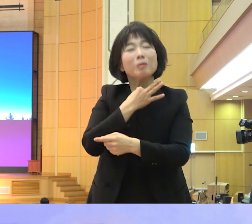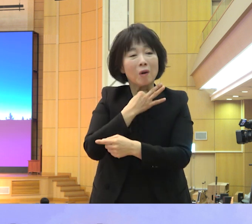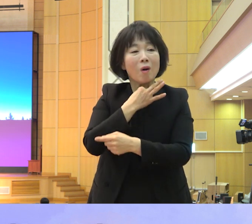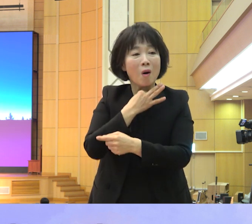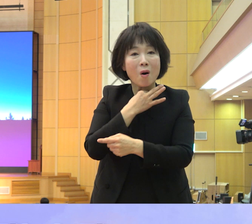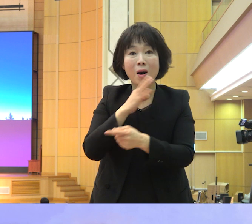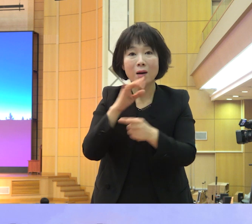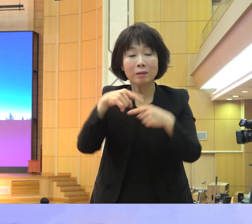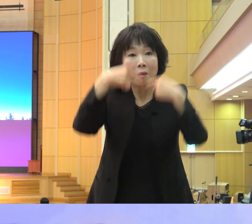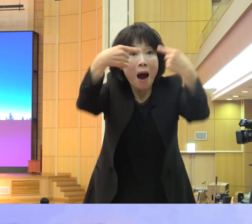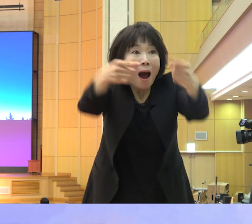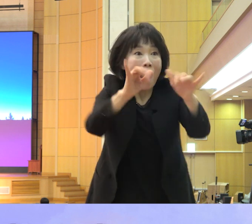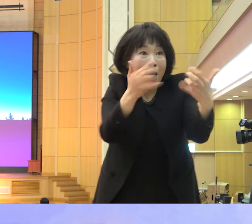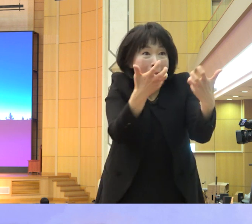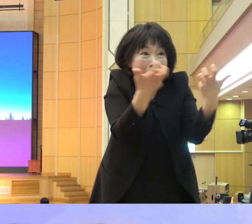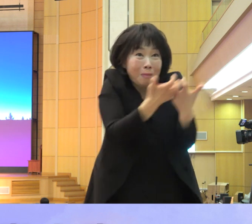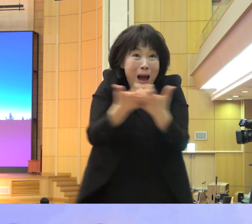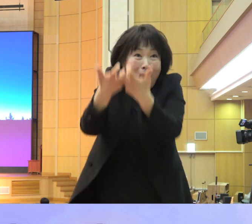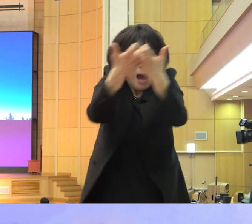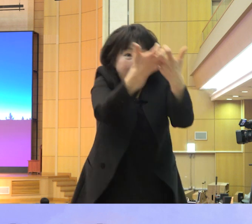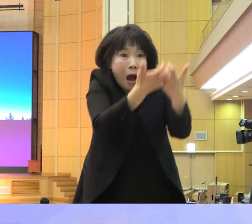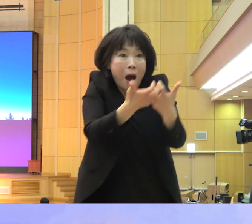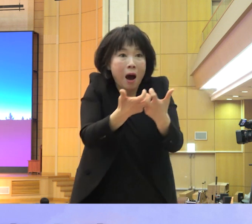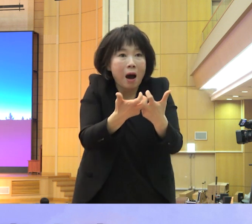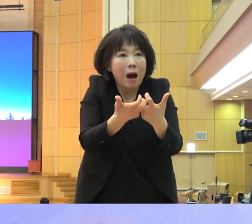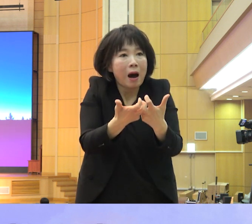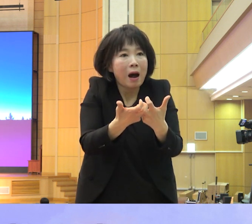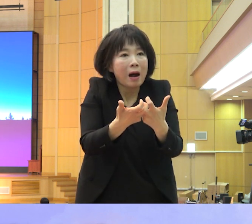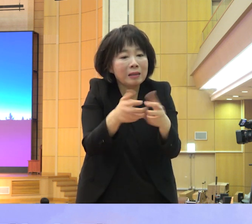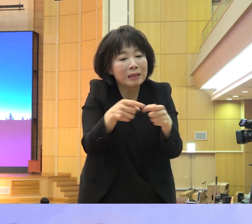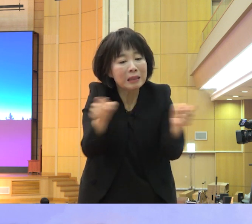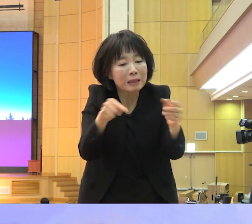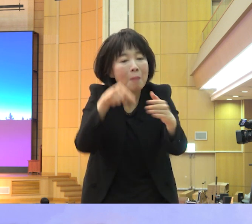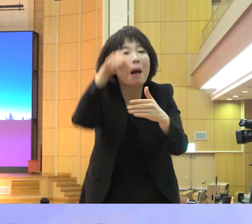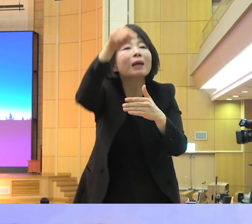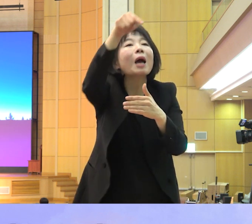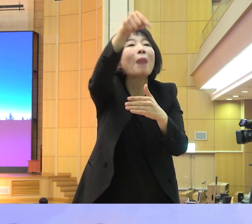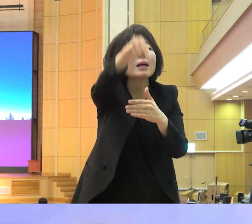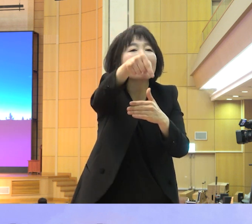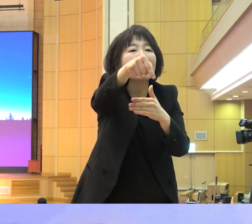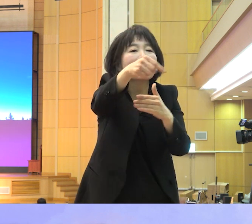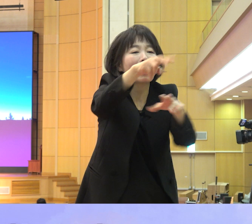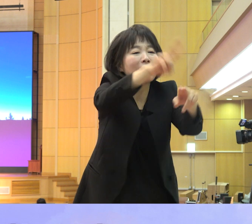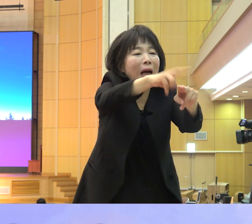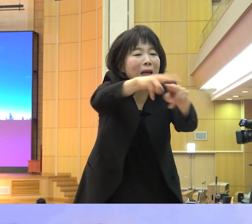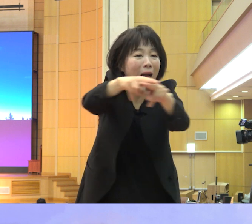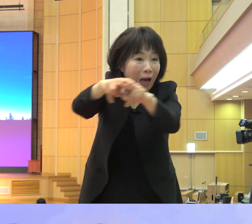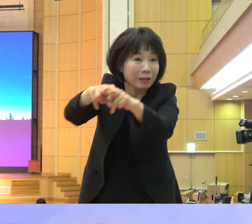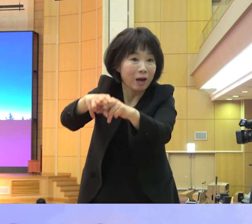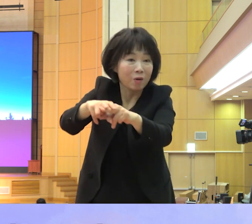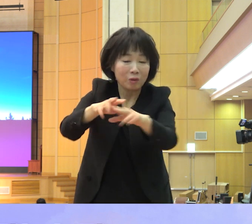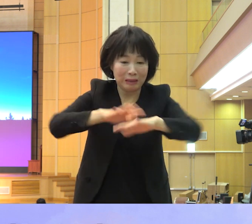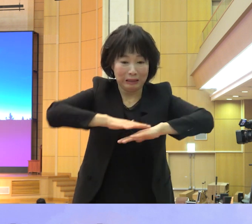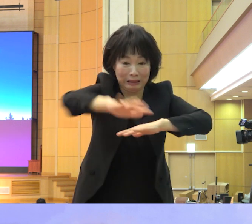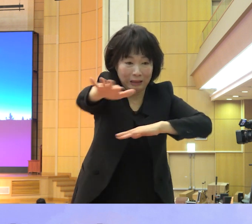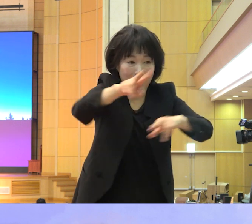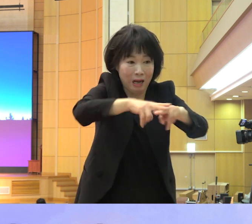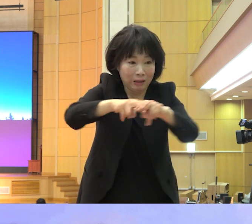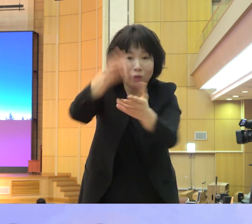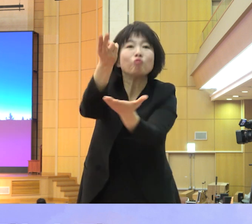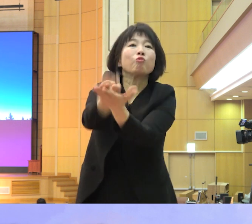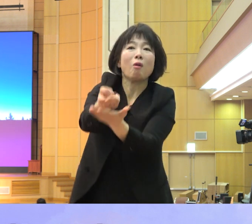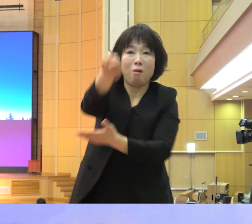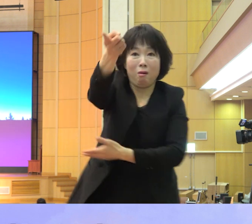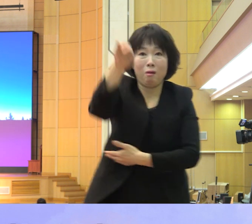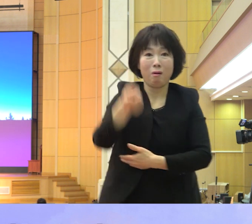갔는데 너무 사람이 많아서 들어가지 못하고 그 1층 가게 앞에 인도에 누워